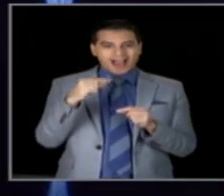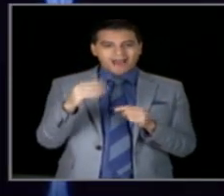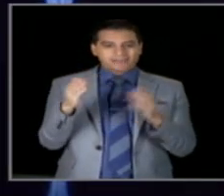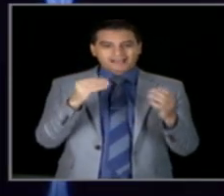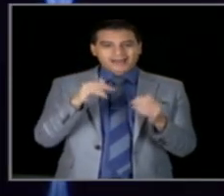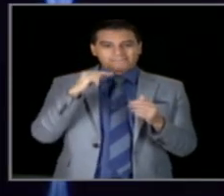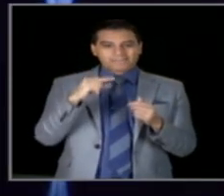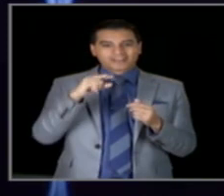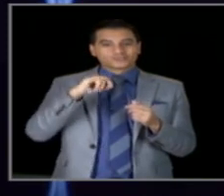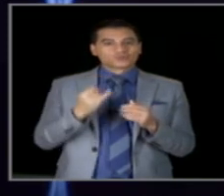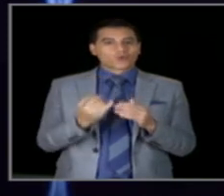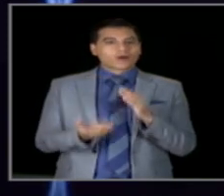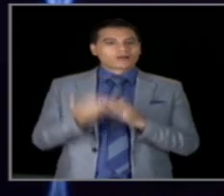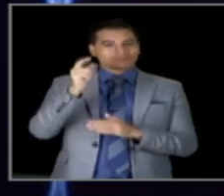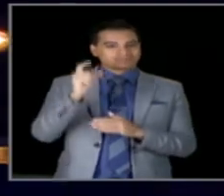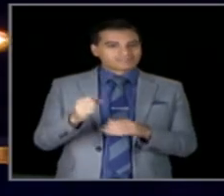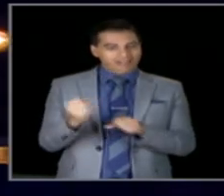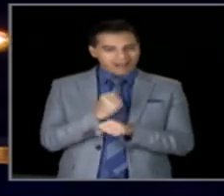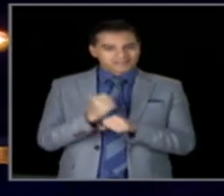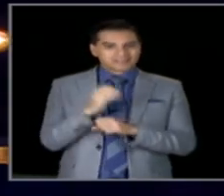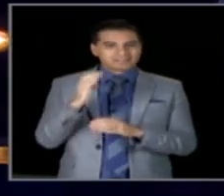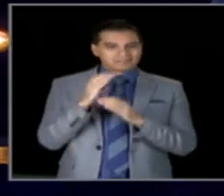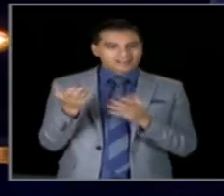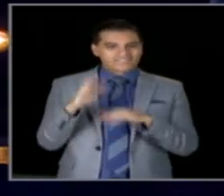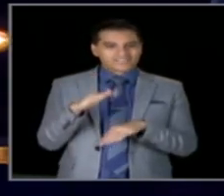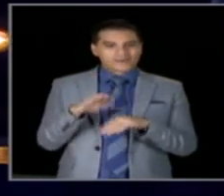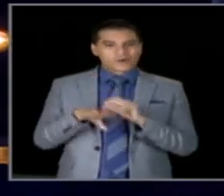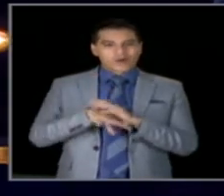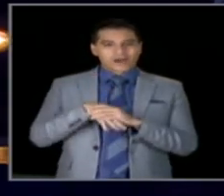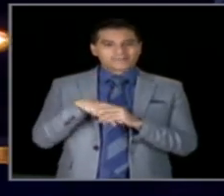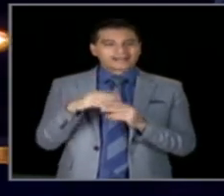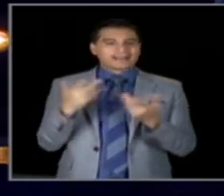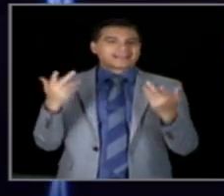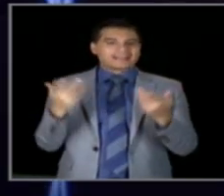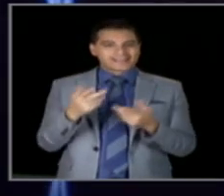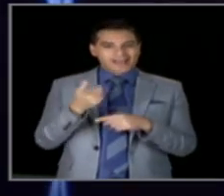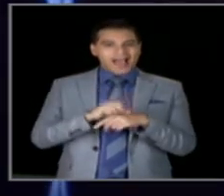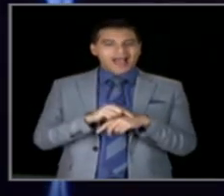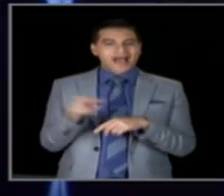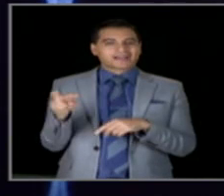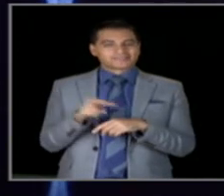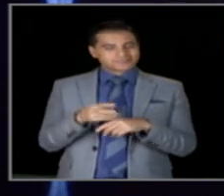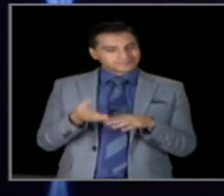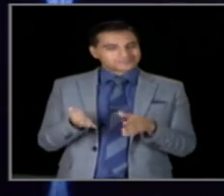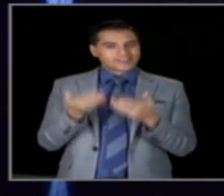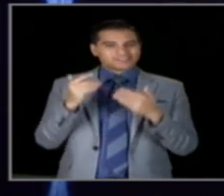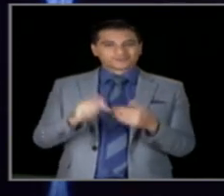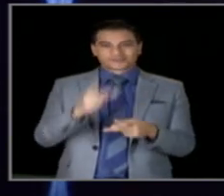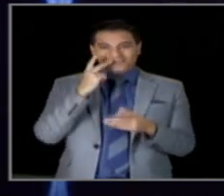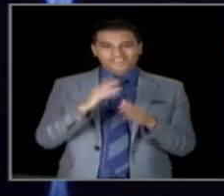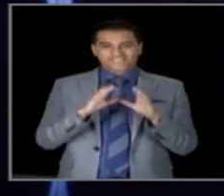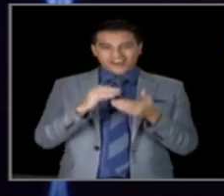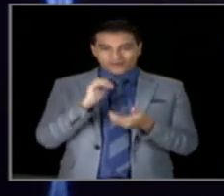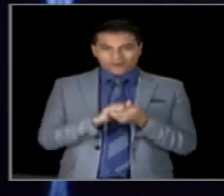متالق، الجوكر بتاعنا. الجوكر. ولاد العم متالقين. الحمد لله. طيب فريق الوعد،